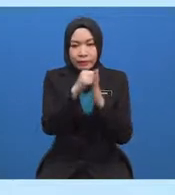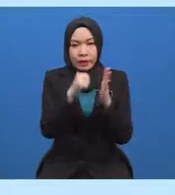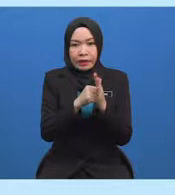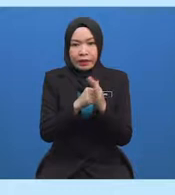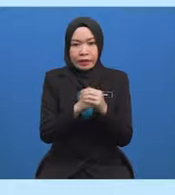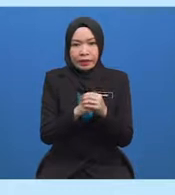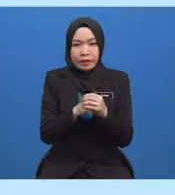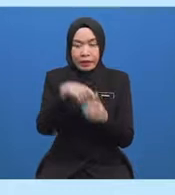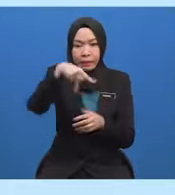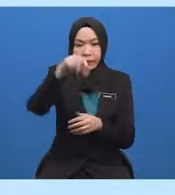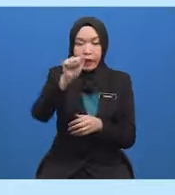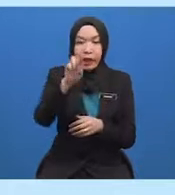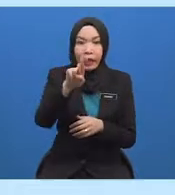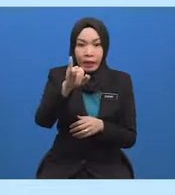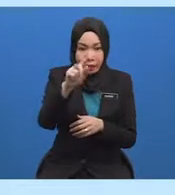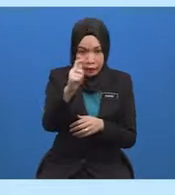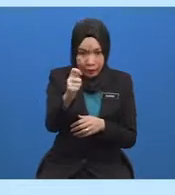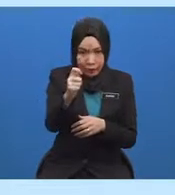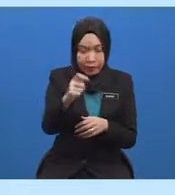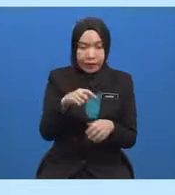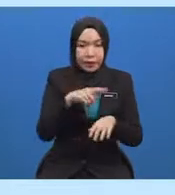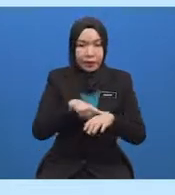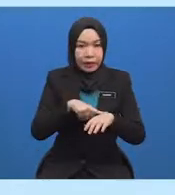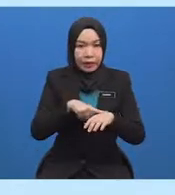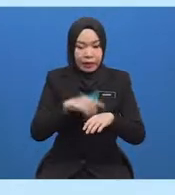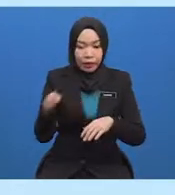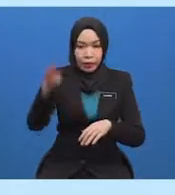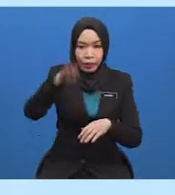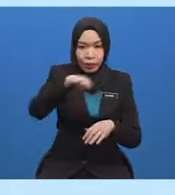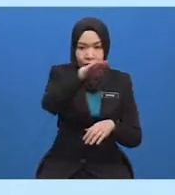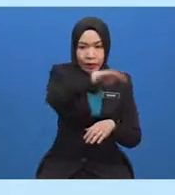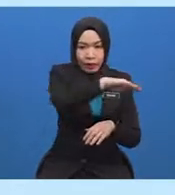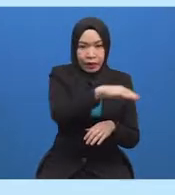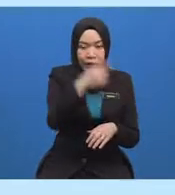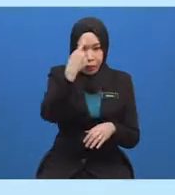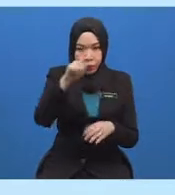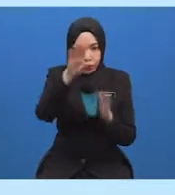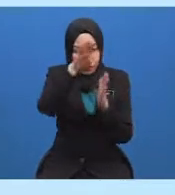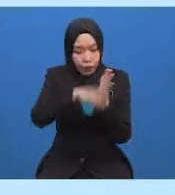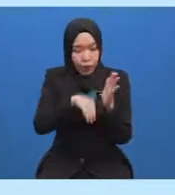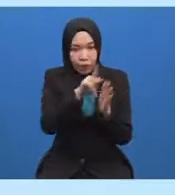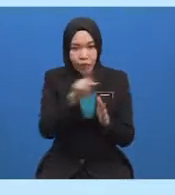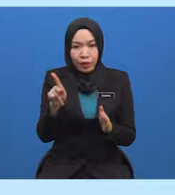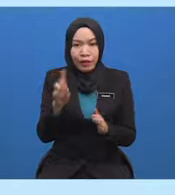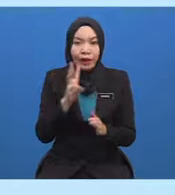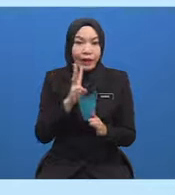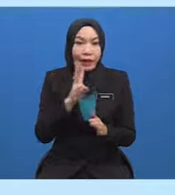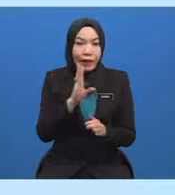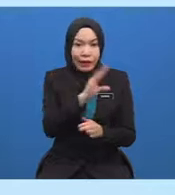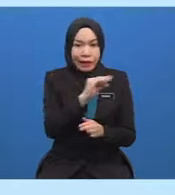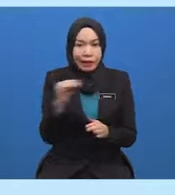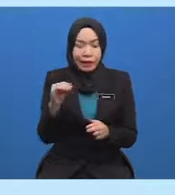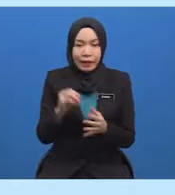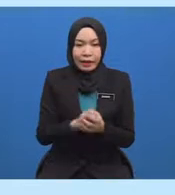pembinaan sistem perparkiran di lereng bukit dapat mengurangkan takut dengan air serta penyusupan air